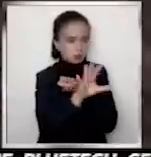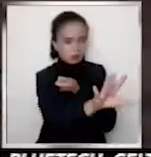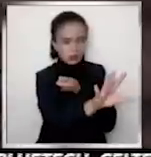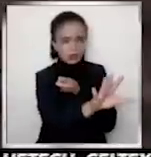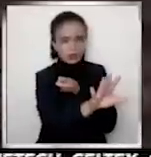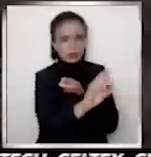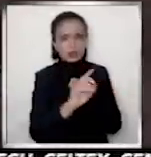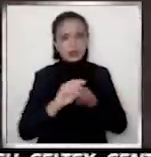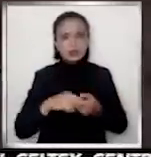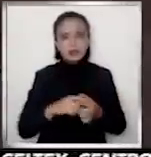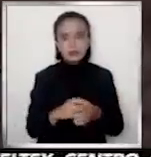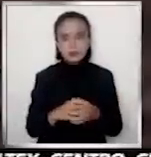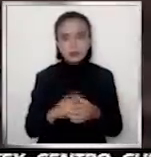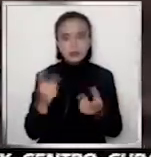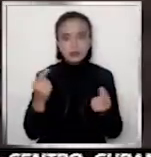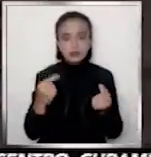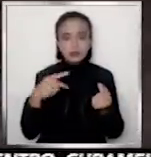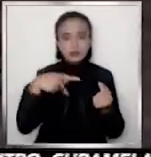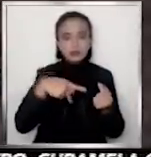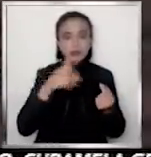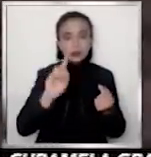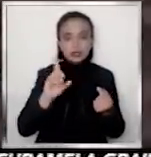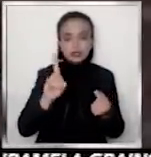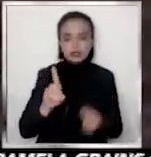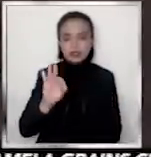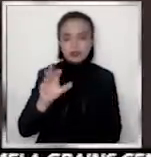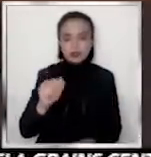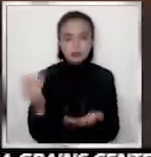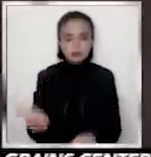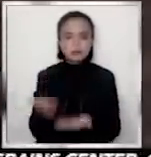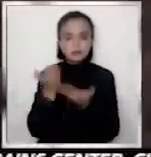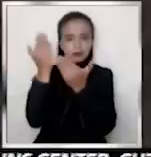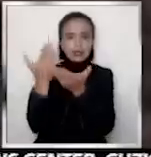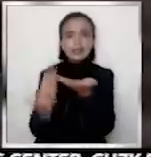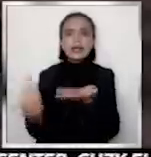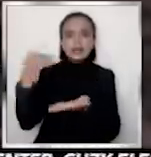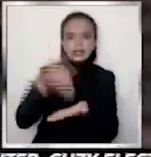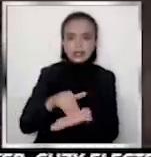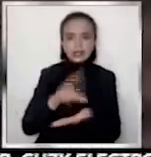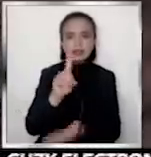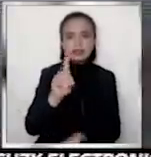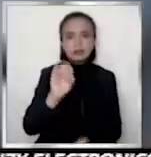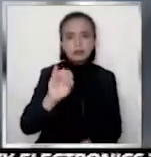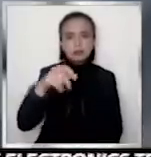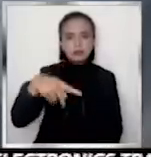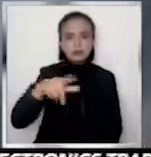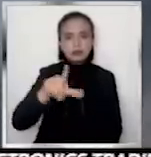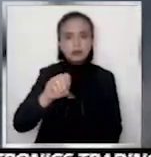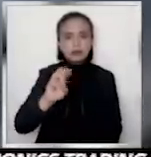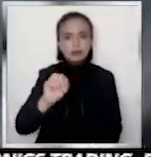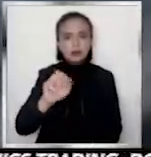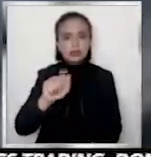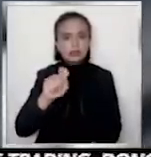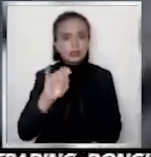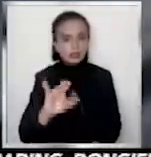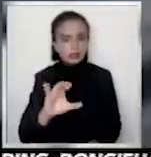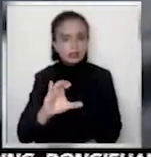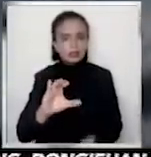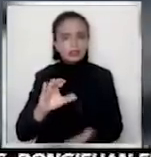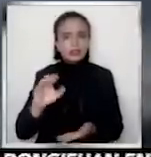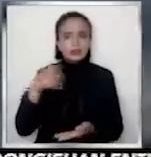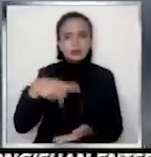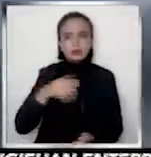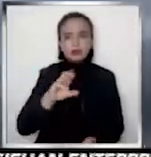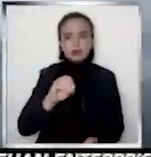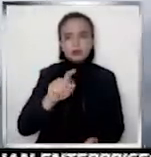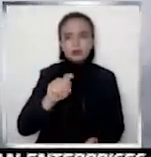PCG na nagtulak sa DFA na maghain ng isa na namang diplomatic protest laban sa China. Inikutan din ng PCG